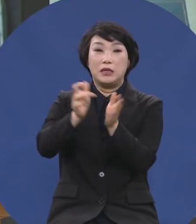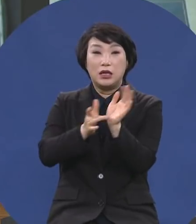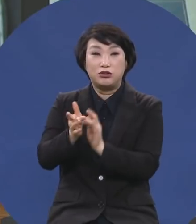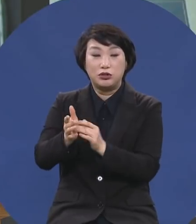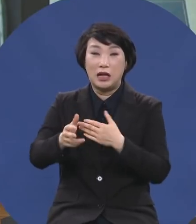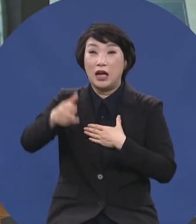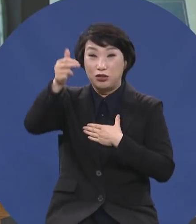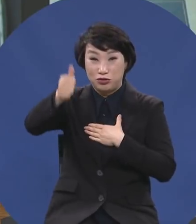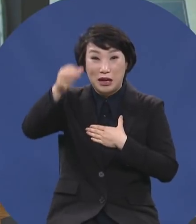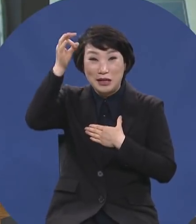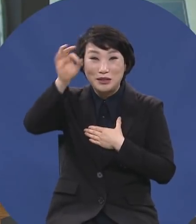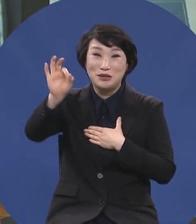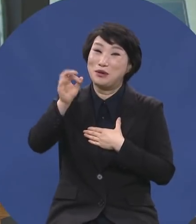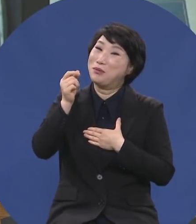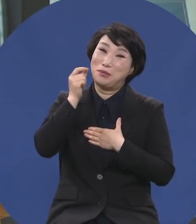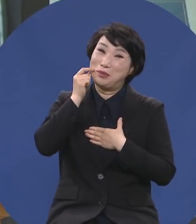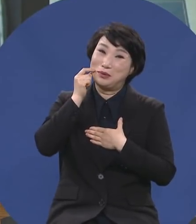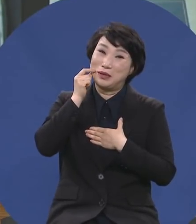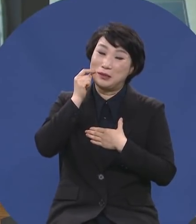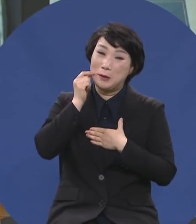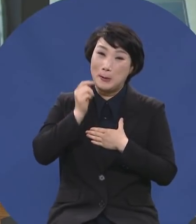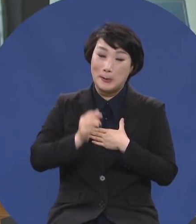예수를 주라 시인할 수 없다.